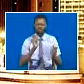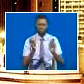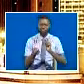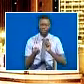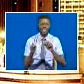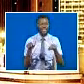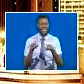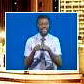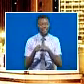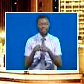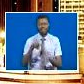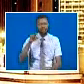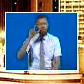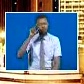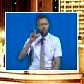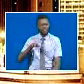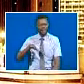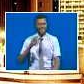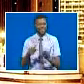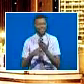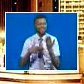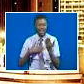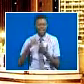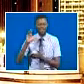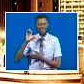katika ukanda wa pwani. Mimi naitwa Cecilia wa Kesho